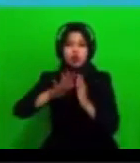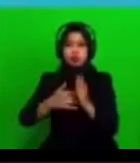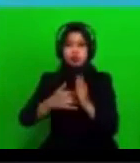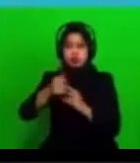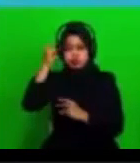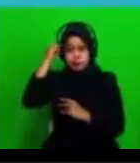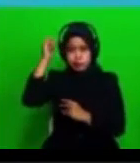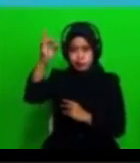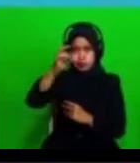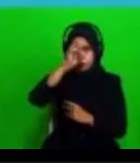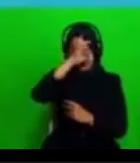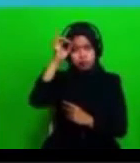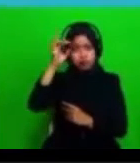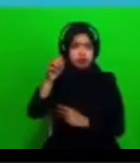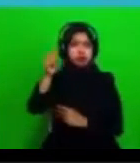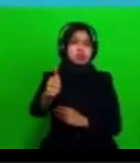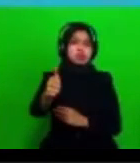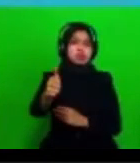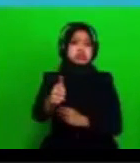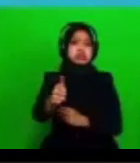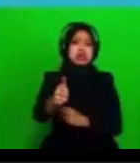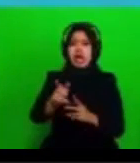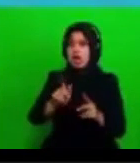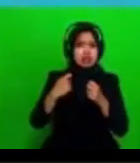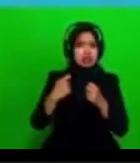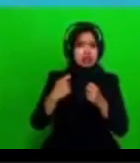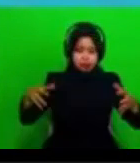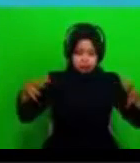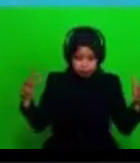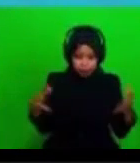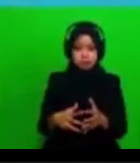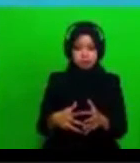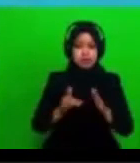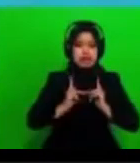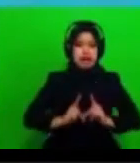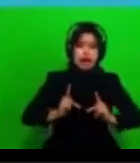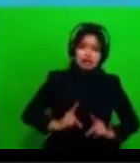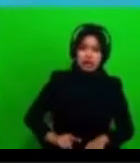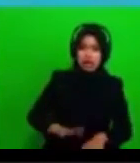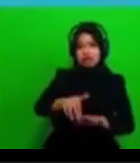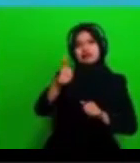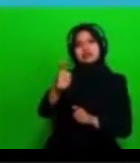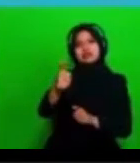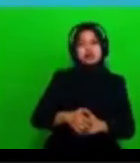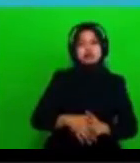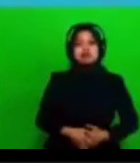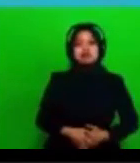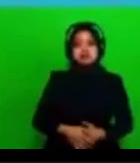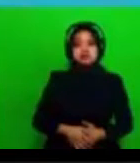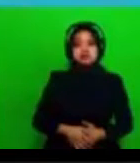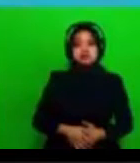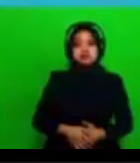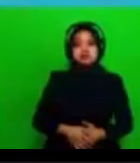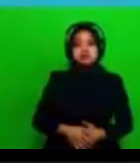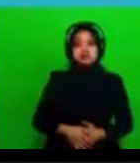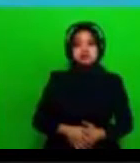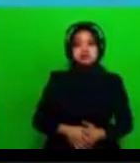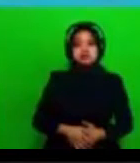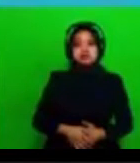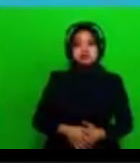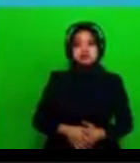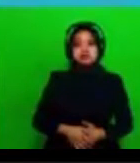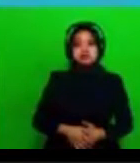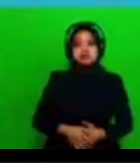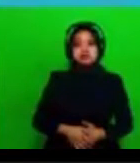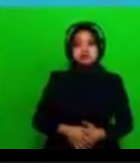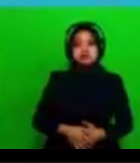learning, sehingga berpikir kritis, kreativitas, teamwork itu tercipta pada karakter anak. Nanti pisahnya makin anak pasti akan naik. Jangan sampai anak